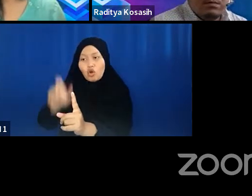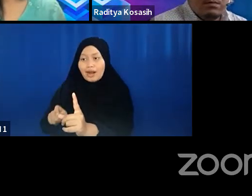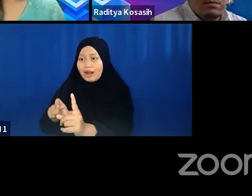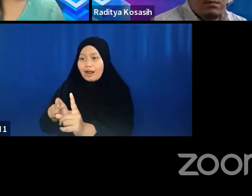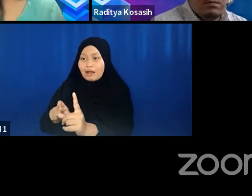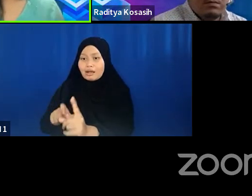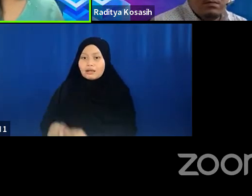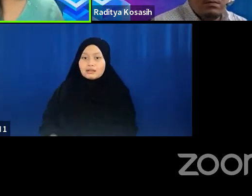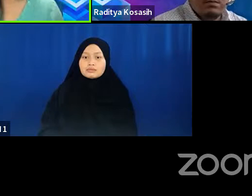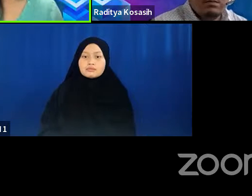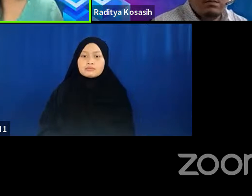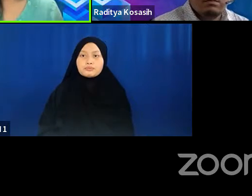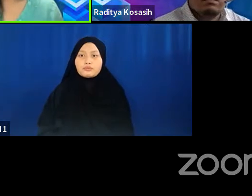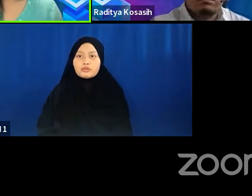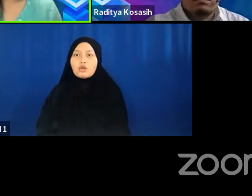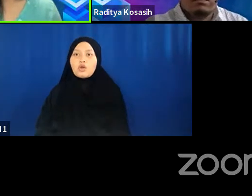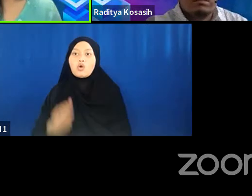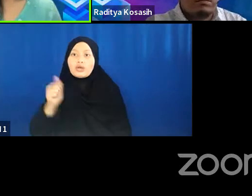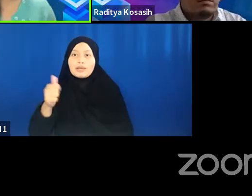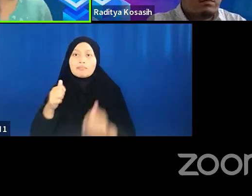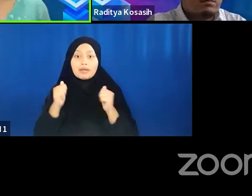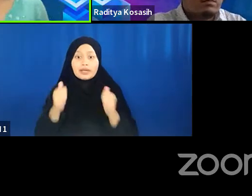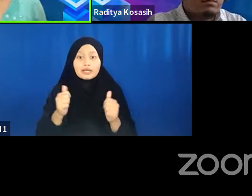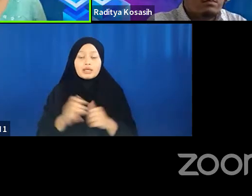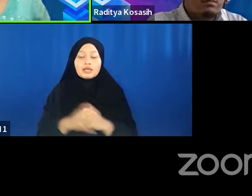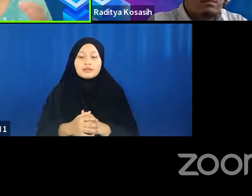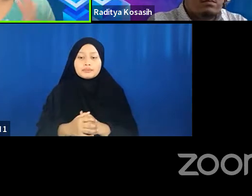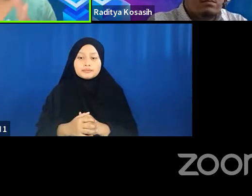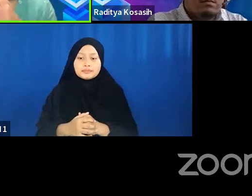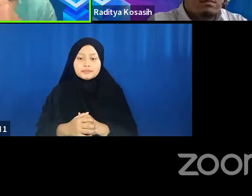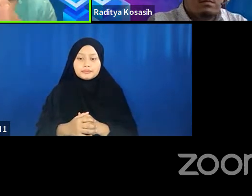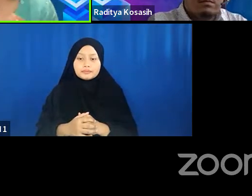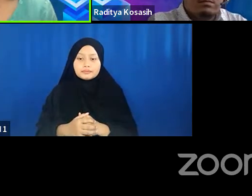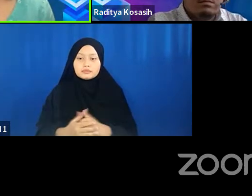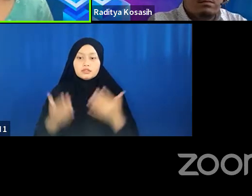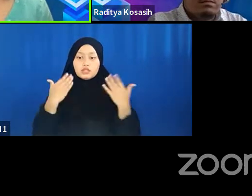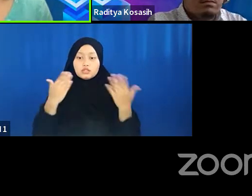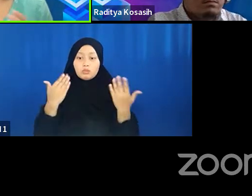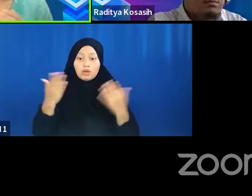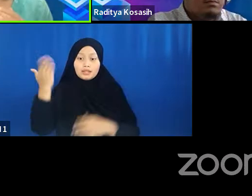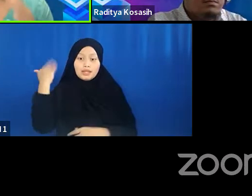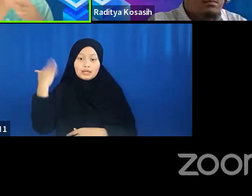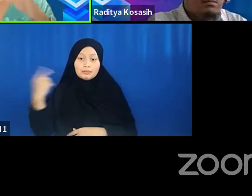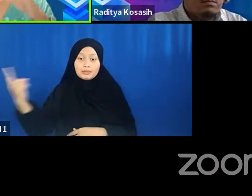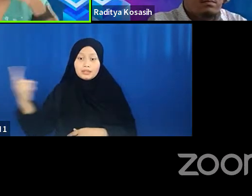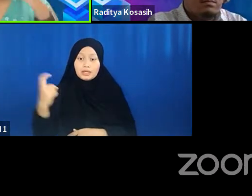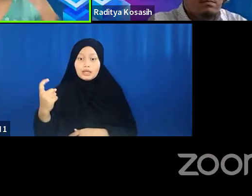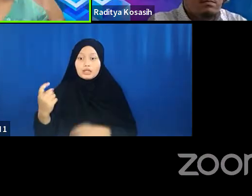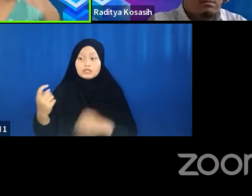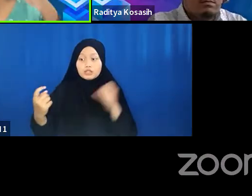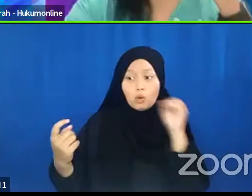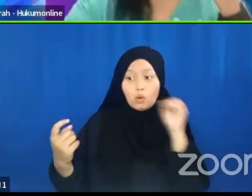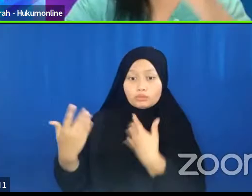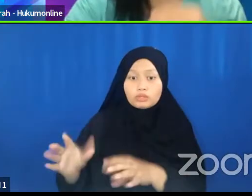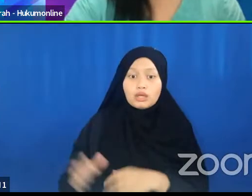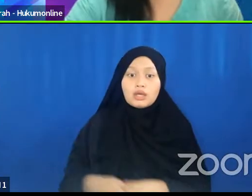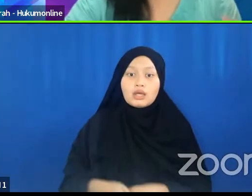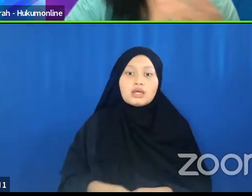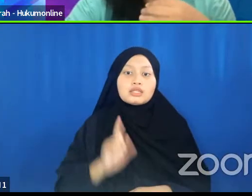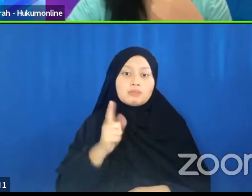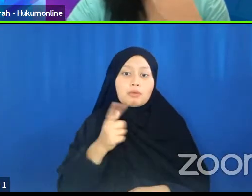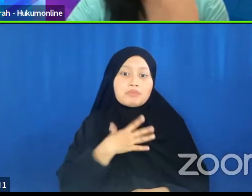receh baik yang tidak boleh Oke semoga tadi Sudah dicoba itu karena menarik beban dari Anonymous